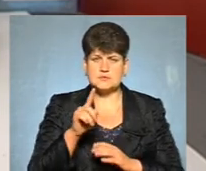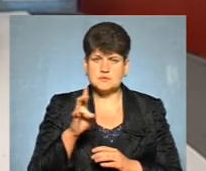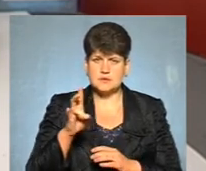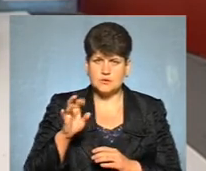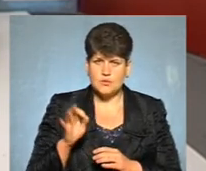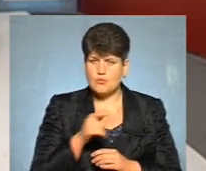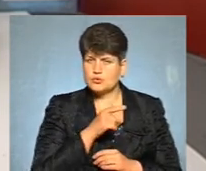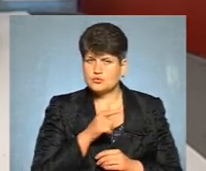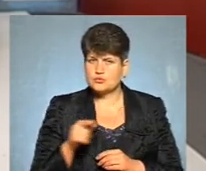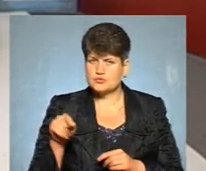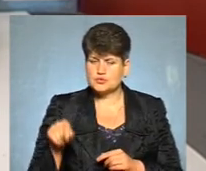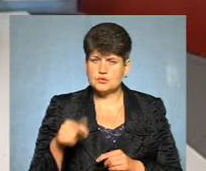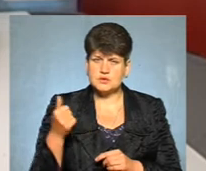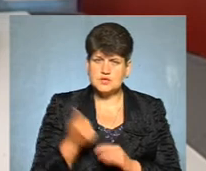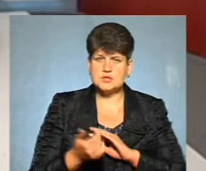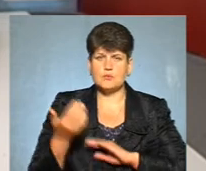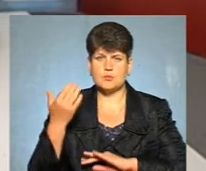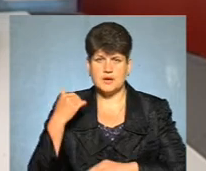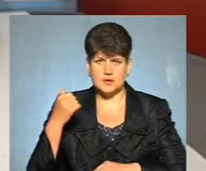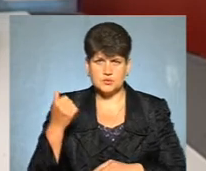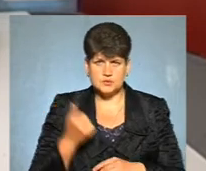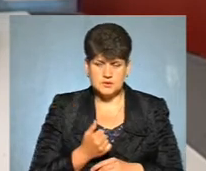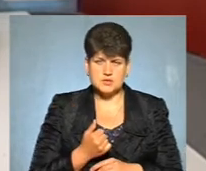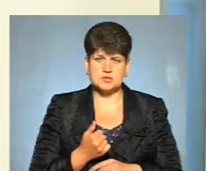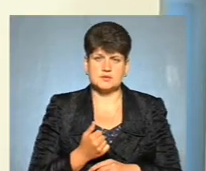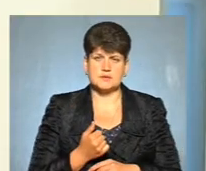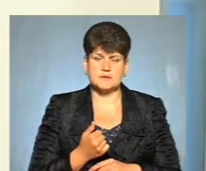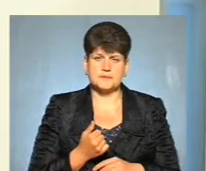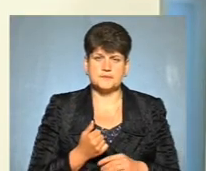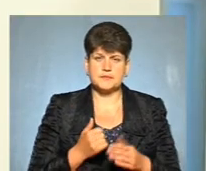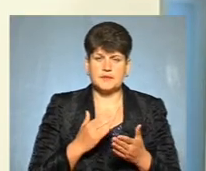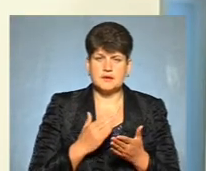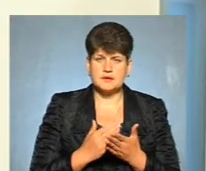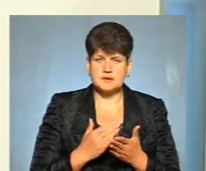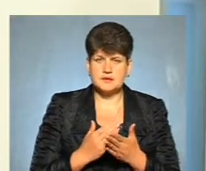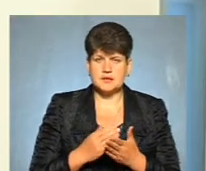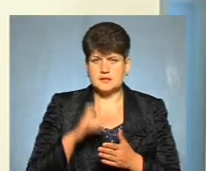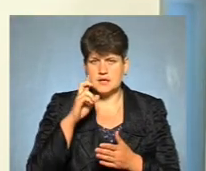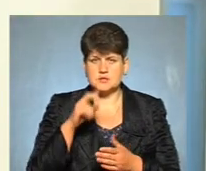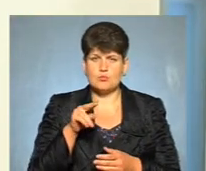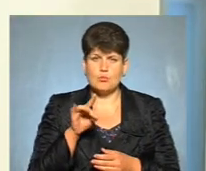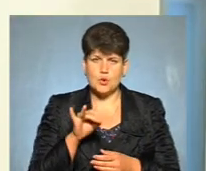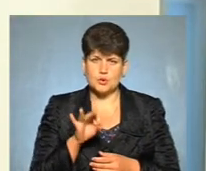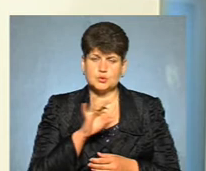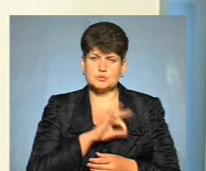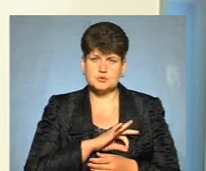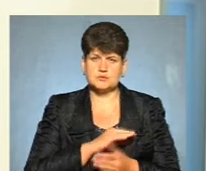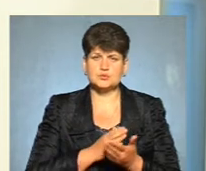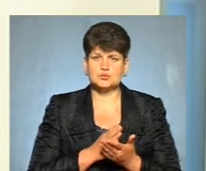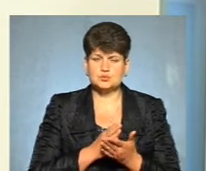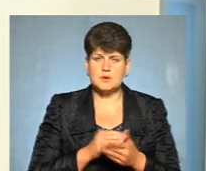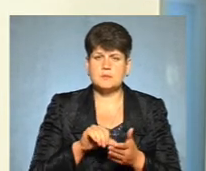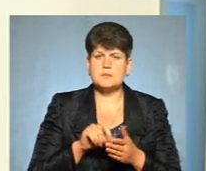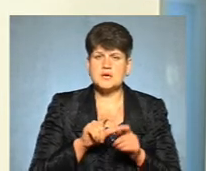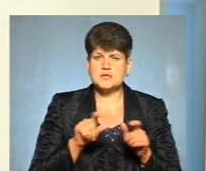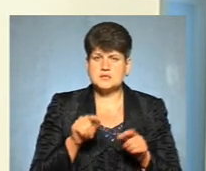впродовж цього тижня і попереднього тижня, у нас така є Держпродслужба, вона, представники цієї